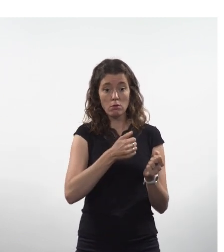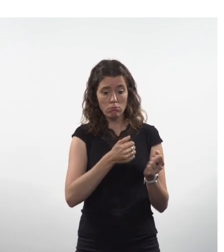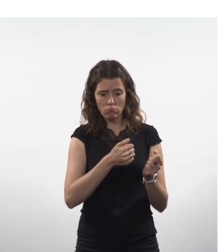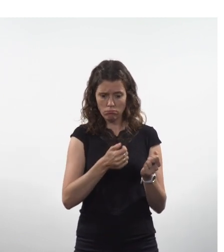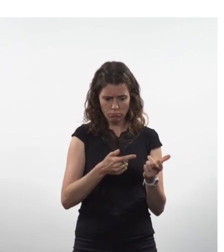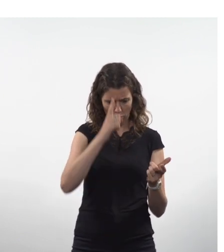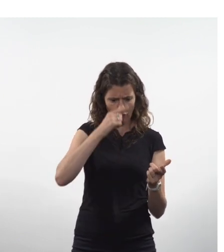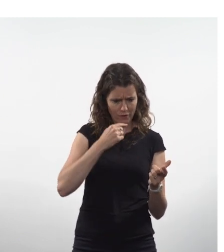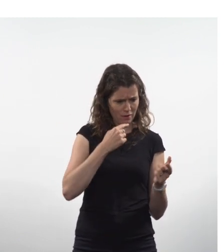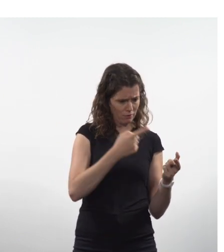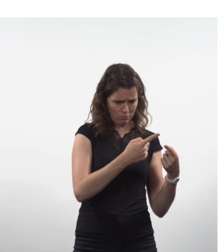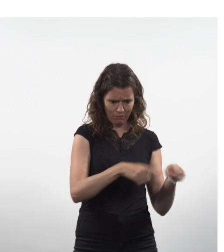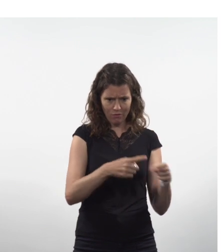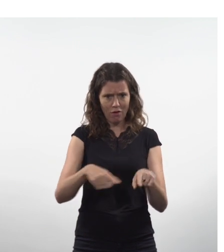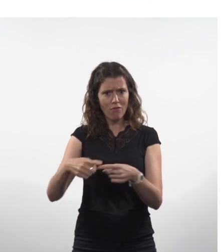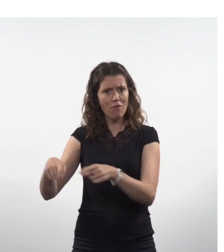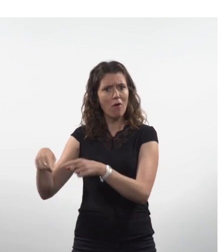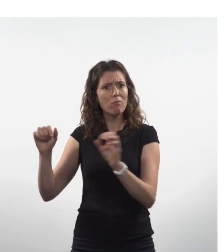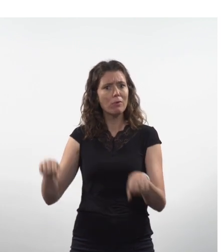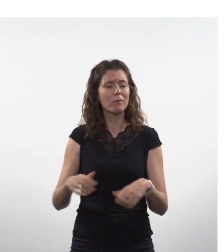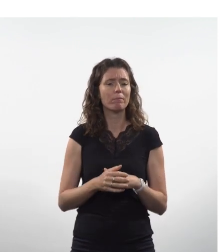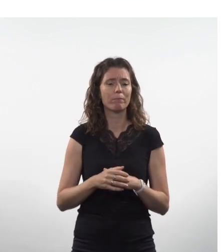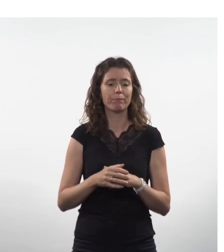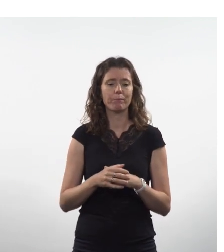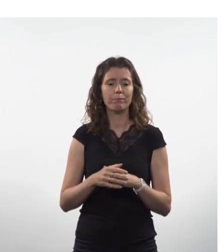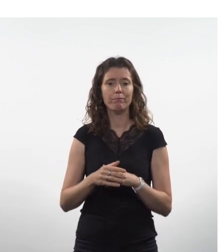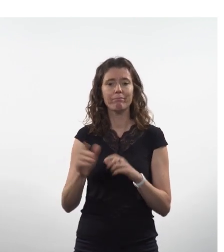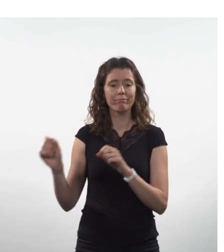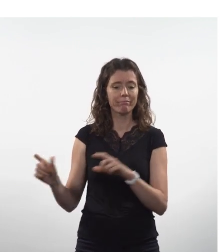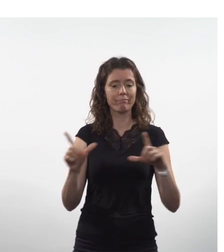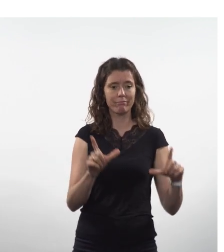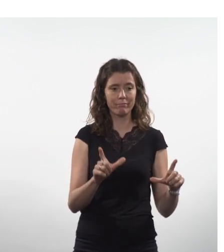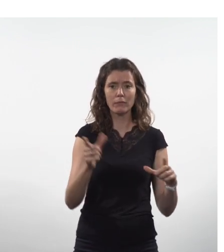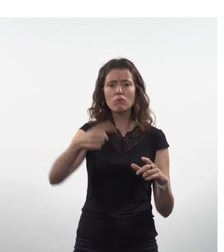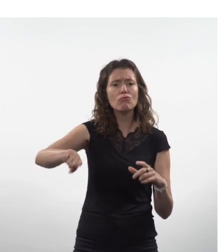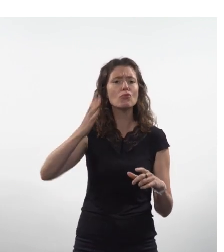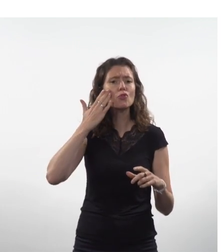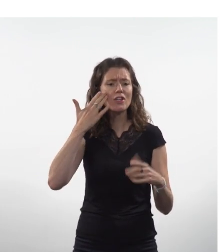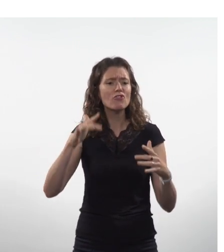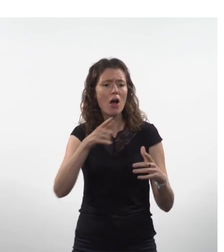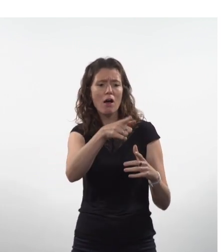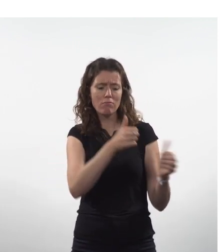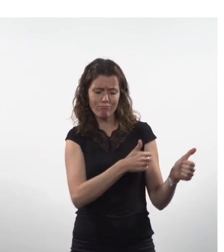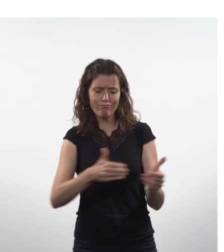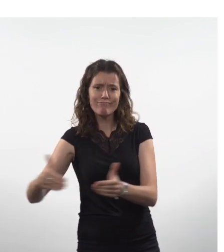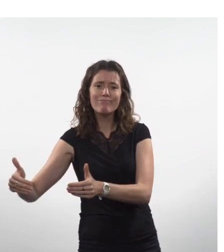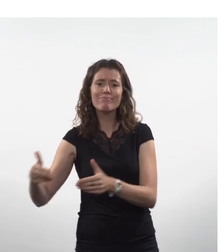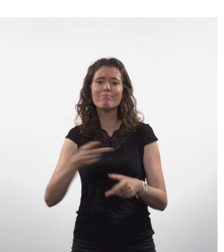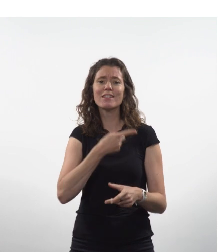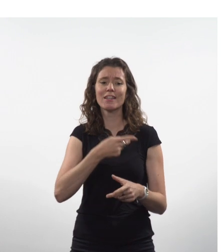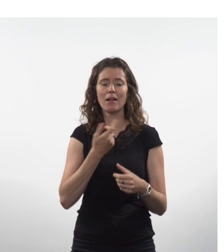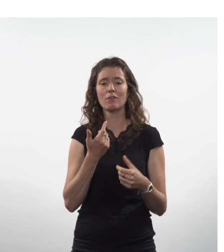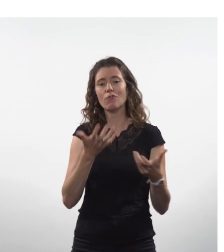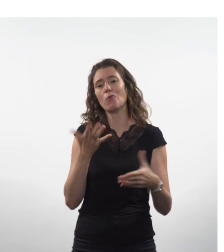et plutôt au cours de la vie. Alors, on va passer, comme vous connaissez sûrement cette classification médicale, donc c'est pour